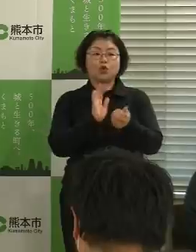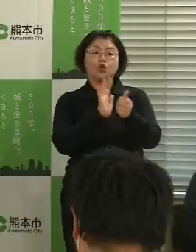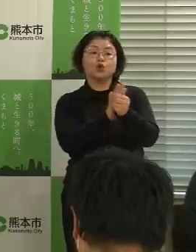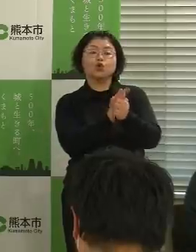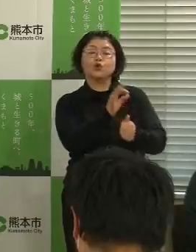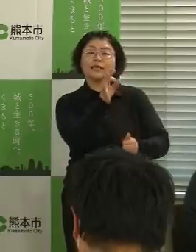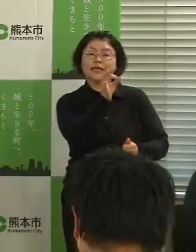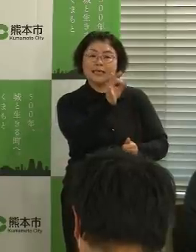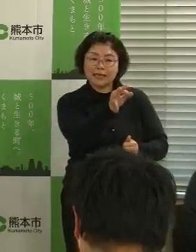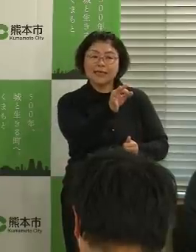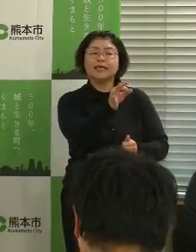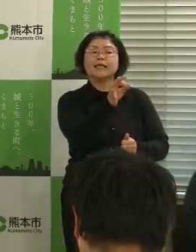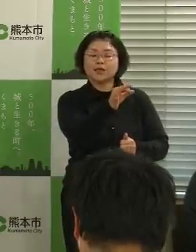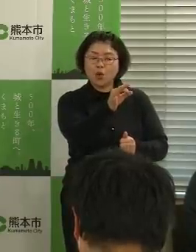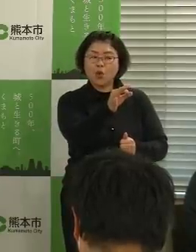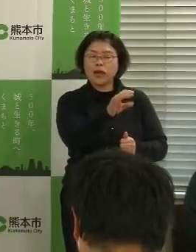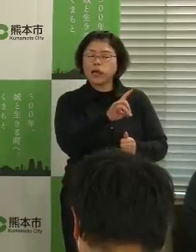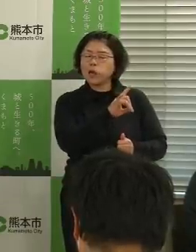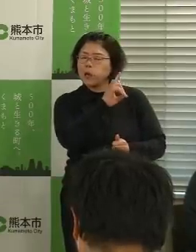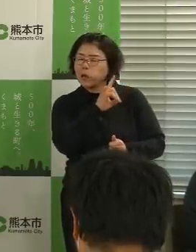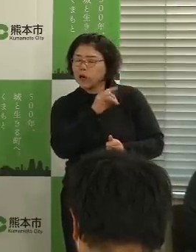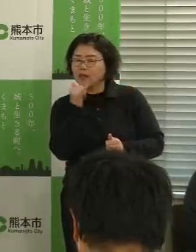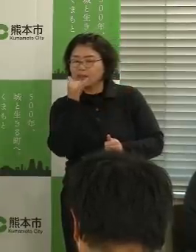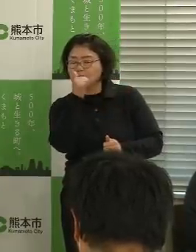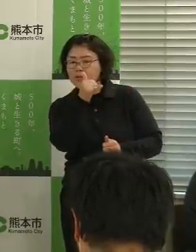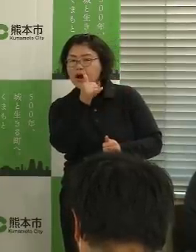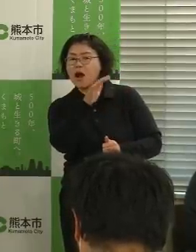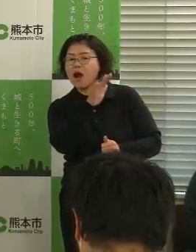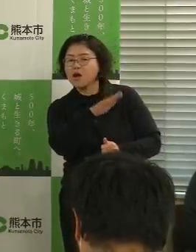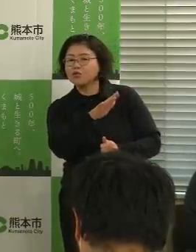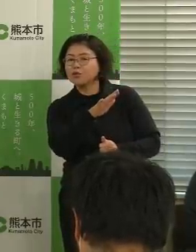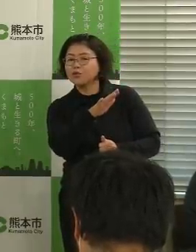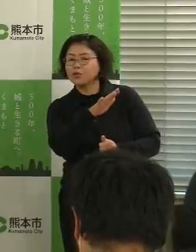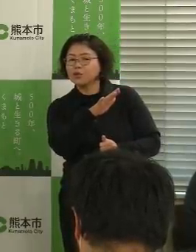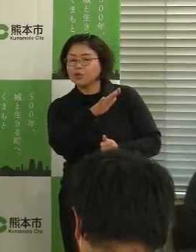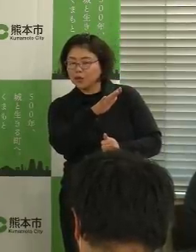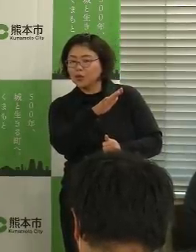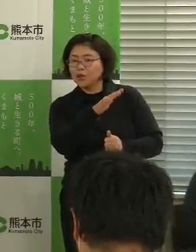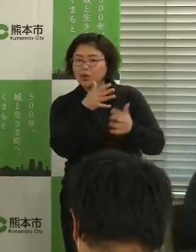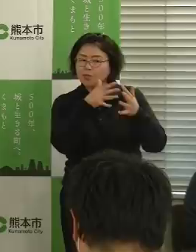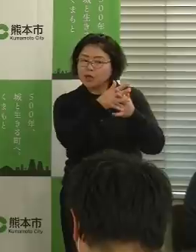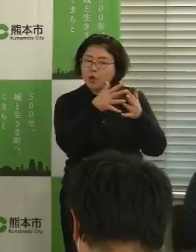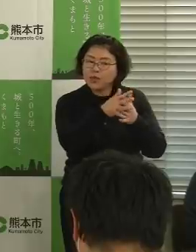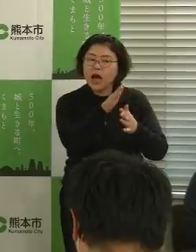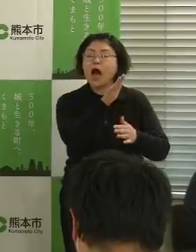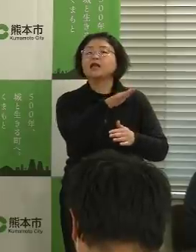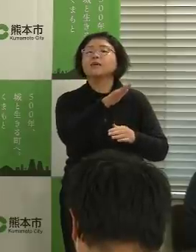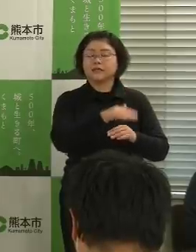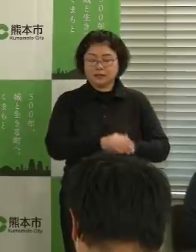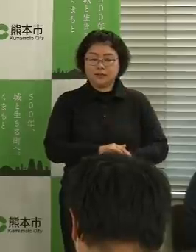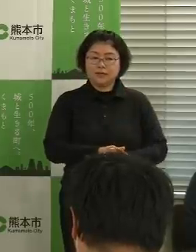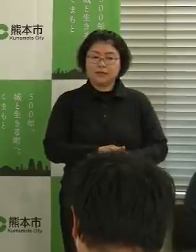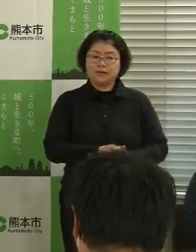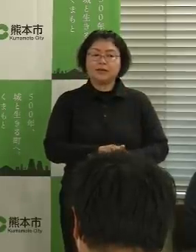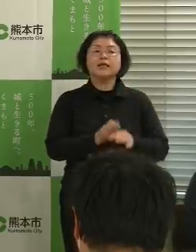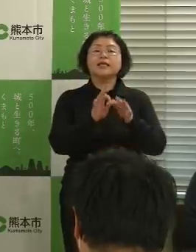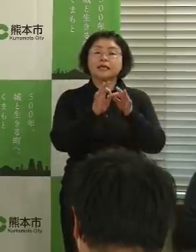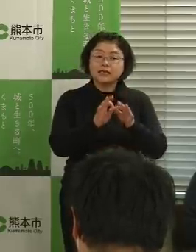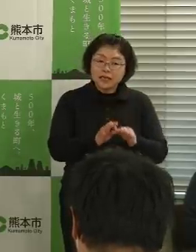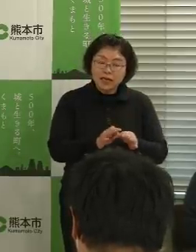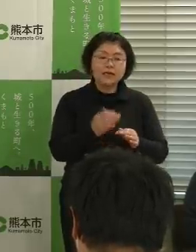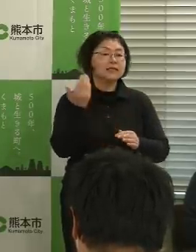に関する電話による詐欺被害の増加が懸念をされます。そこで先ほ